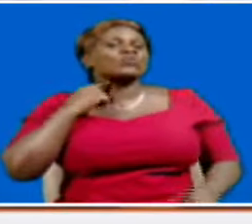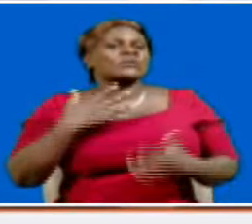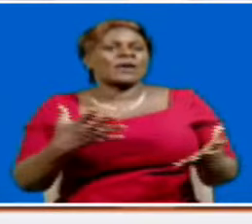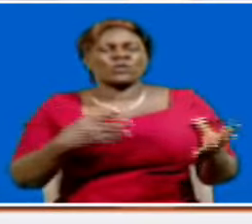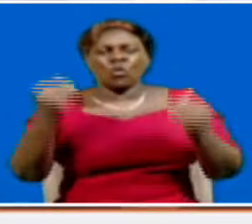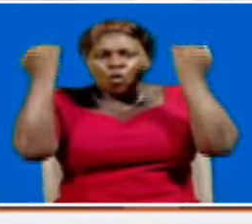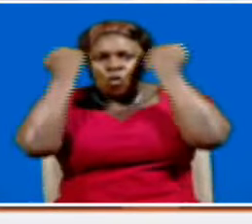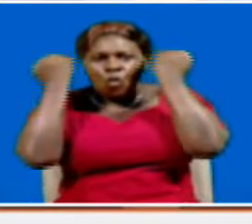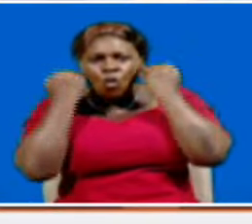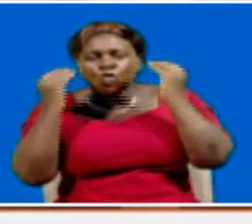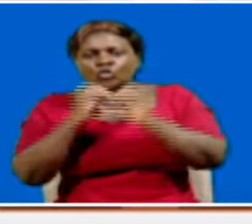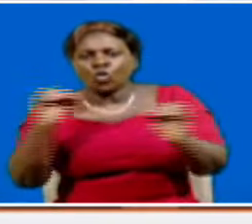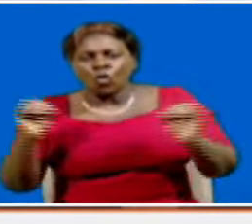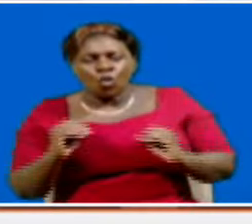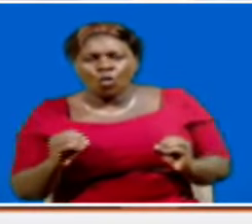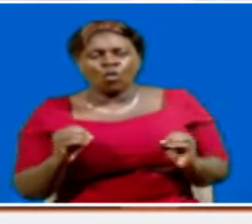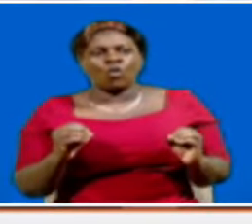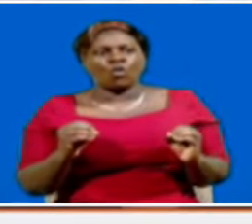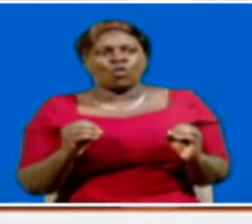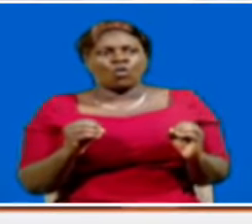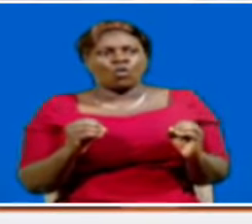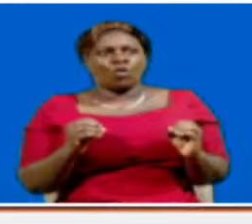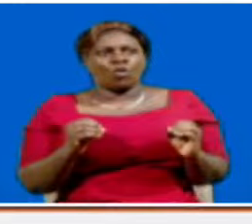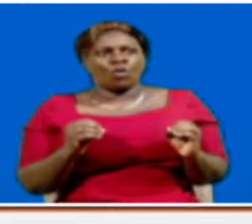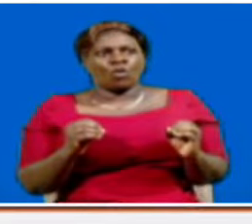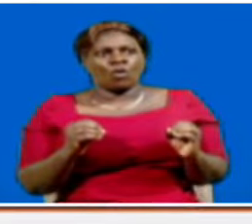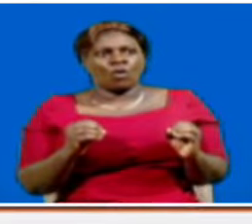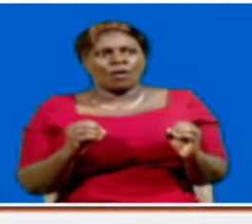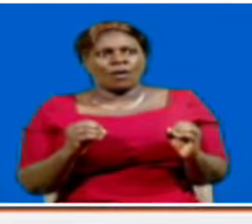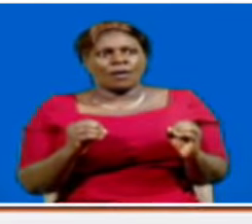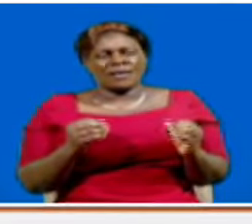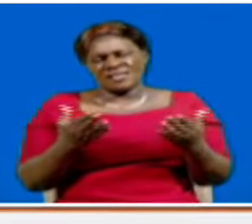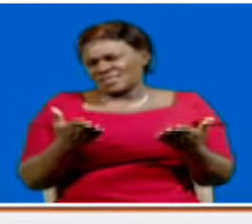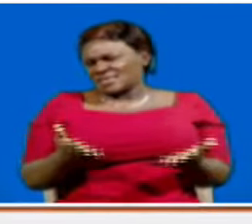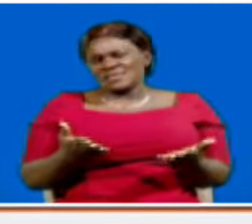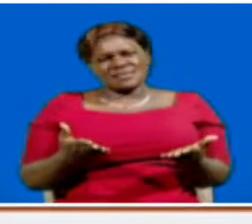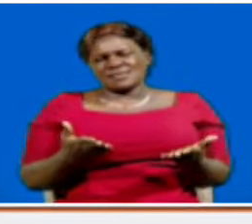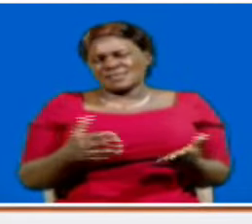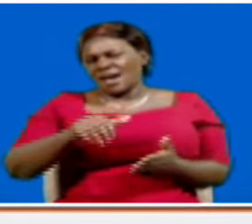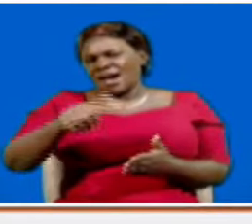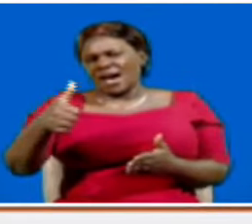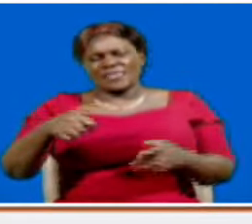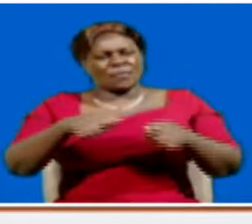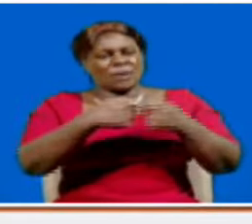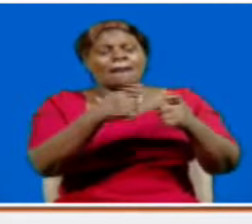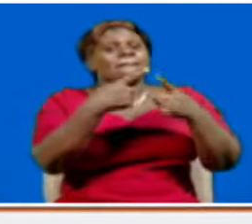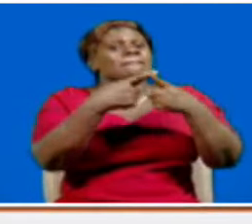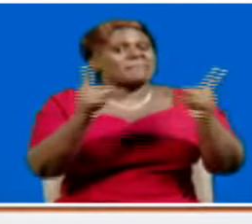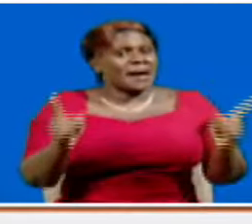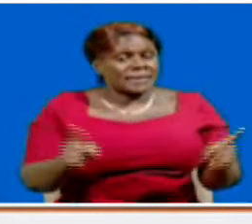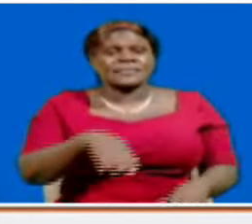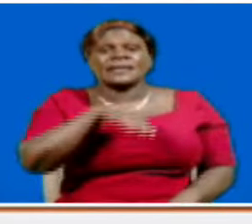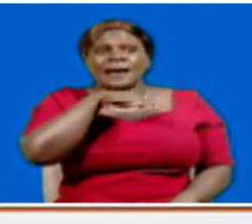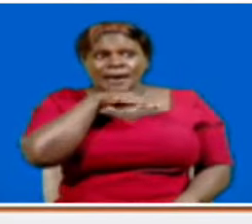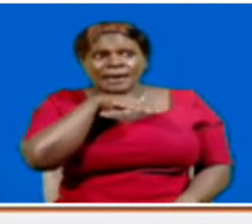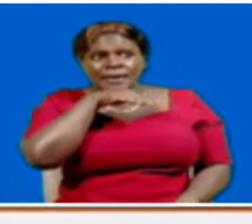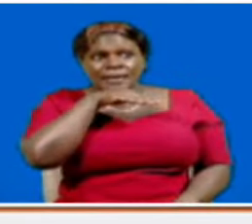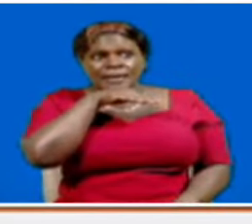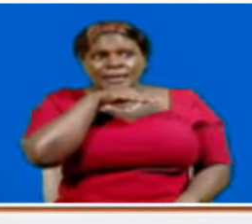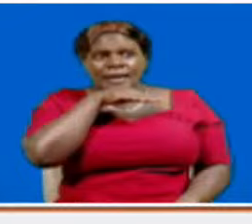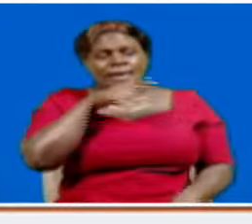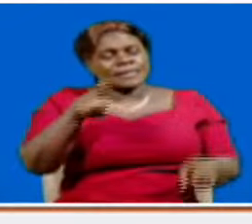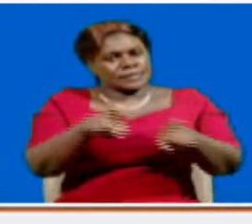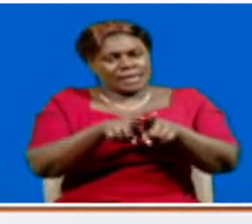votini tusikie piki piki pongi na tuwashinde bado. Sasa hii mambo ingine itaharibika, lakini Raila pia ni mtoto ya